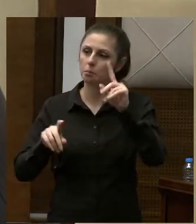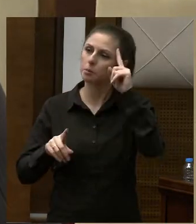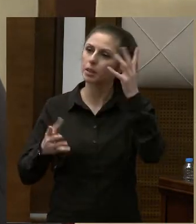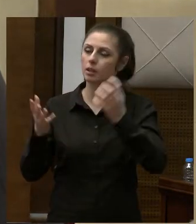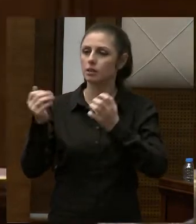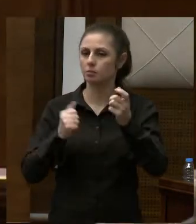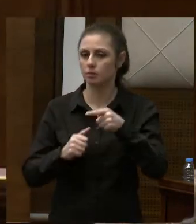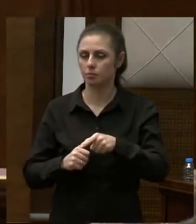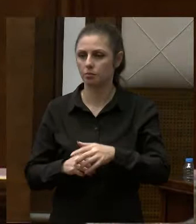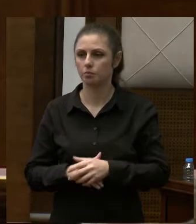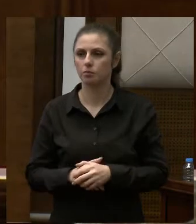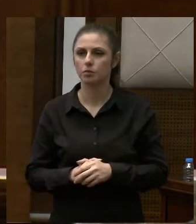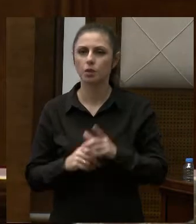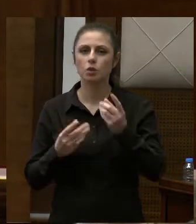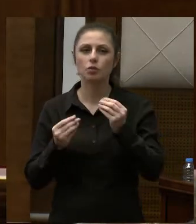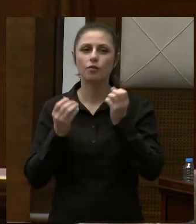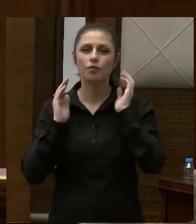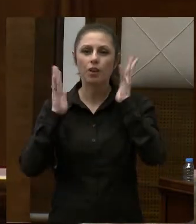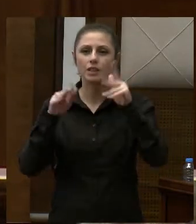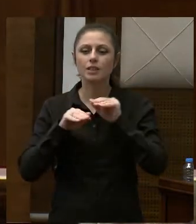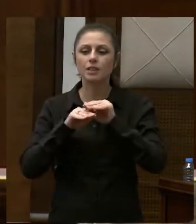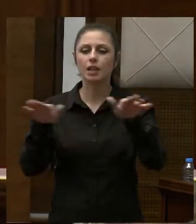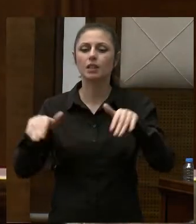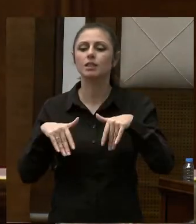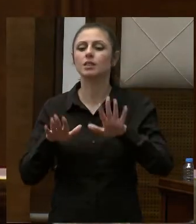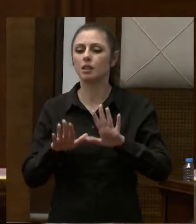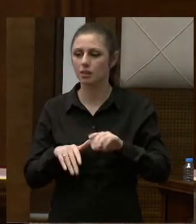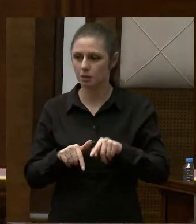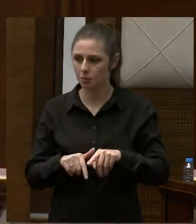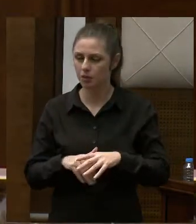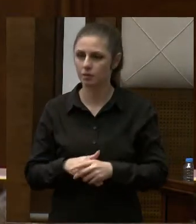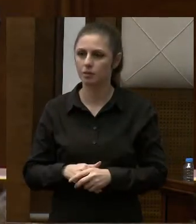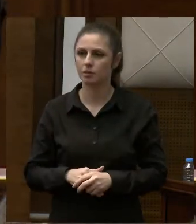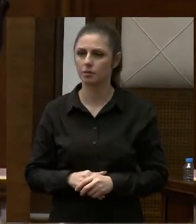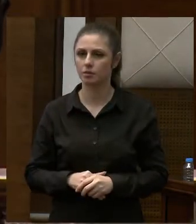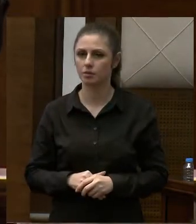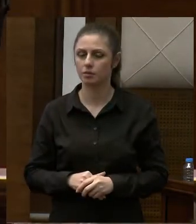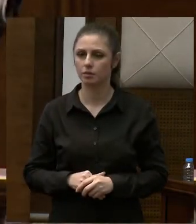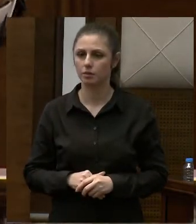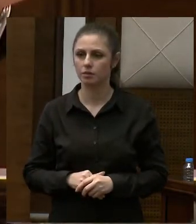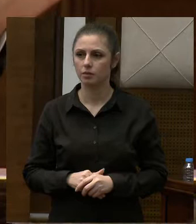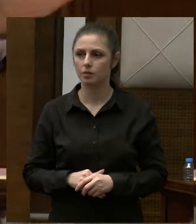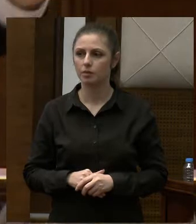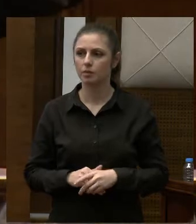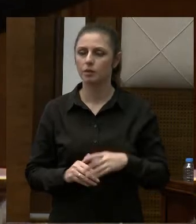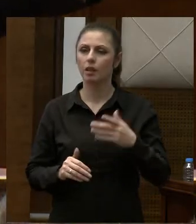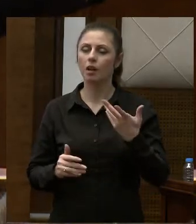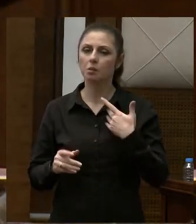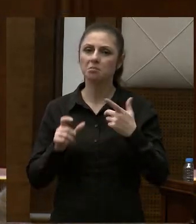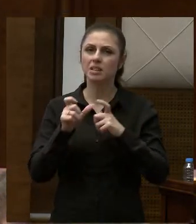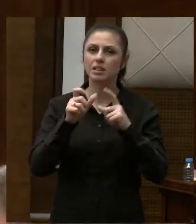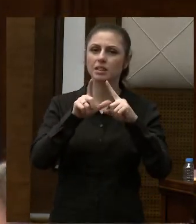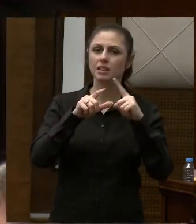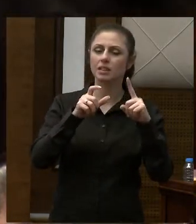uygun mudur? Şimdi arkadaşlar bunu fazla yaygınlaştırırsanız hemen şu olur, bizi dinlesinler. Ha ben işte Sedef